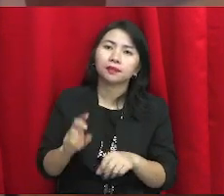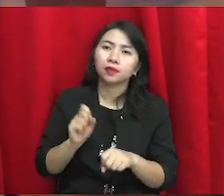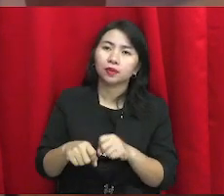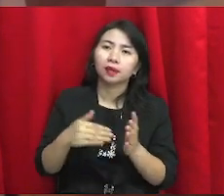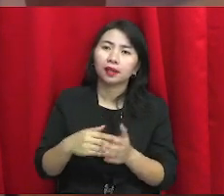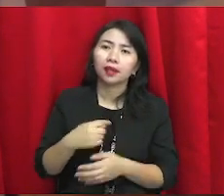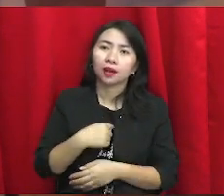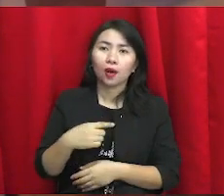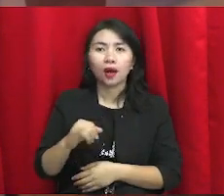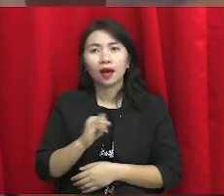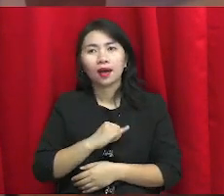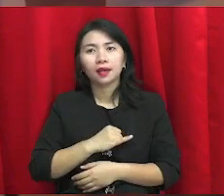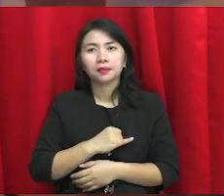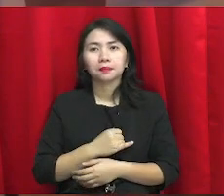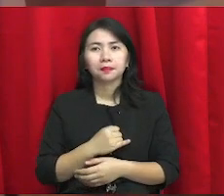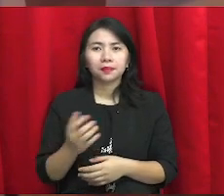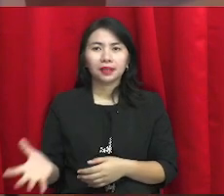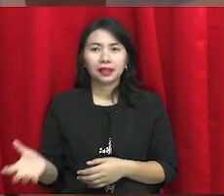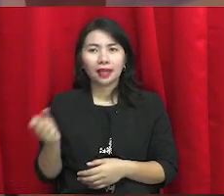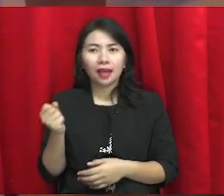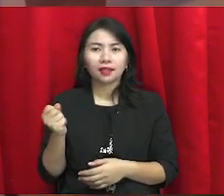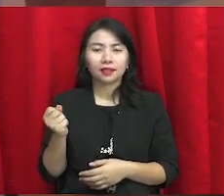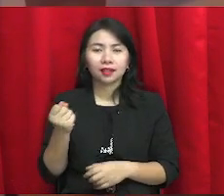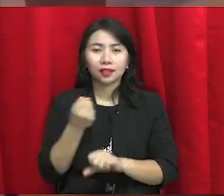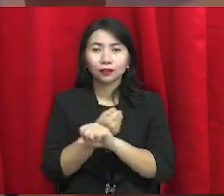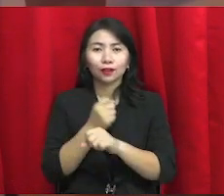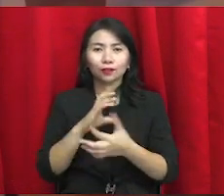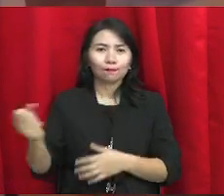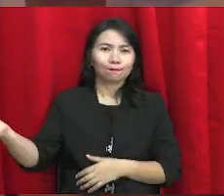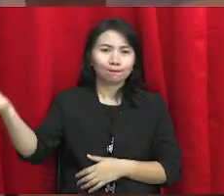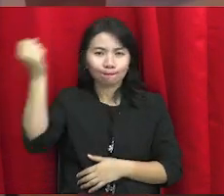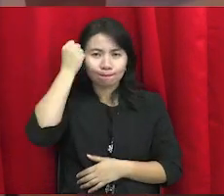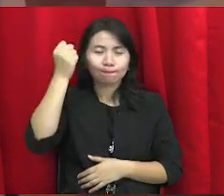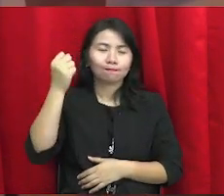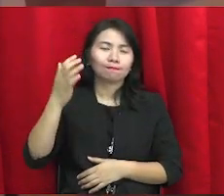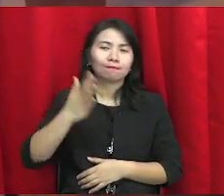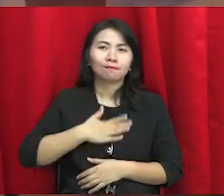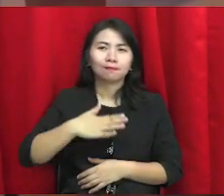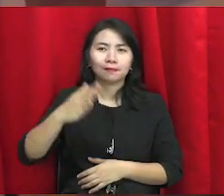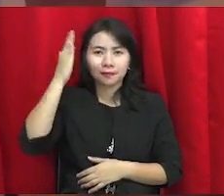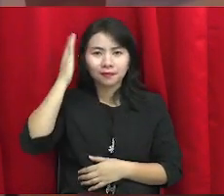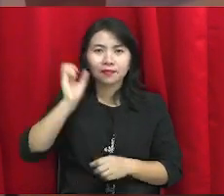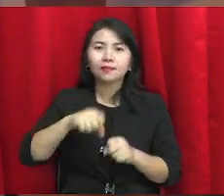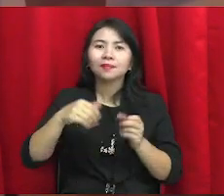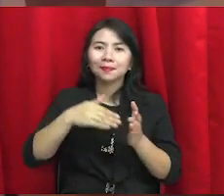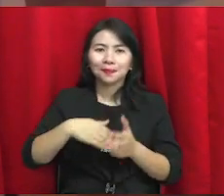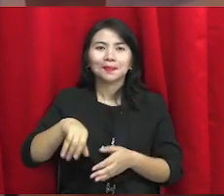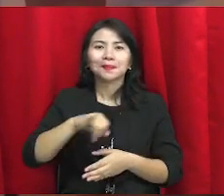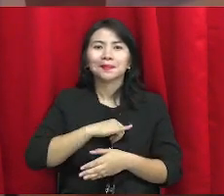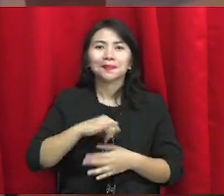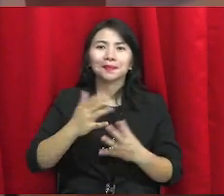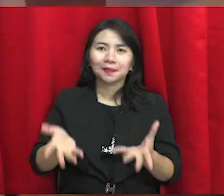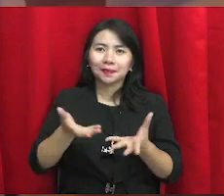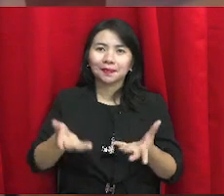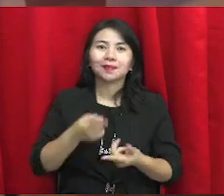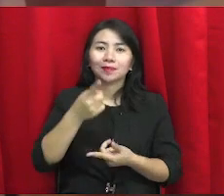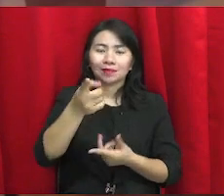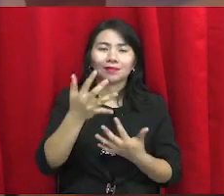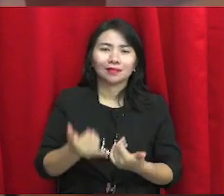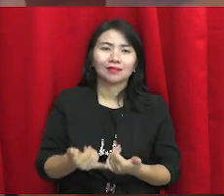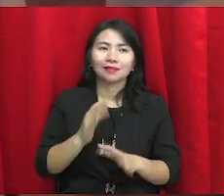ng bato ko na ipupok sa ulo. Kumbaga parang gano'n. Kaya ini-encourage ko yung mga kasing age ko